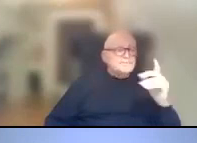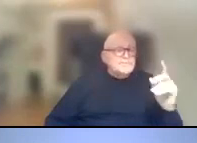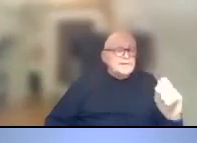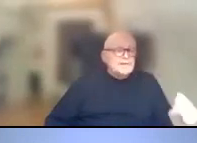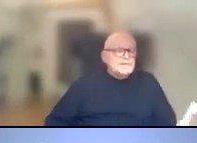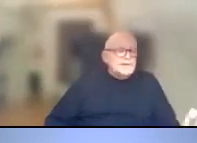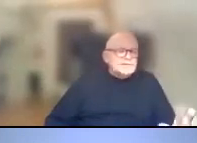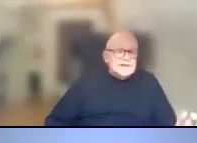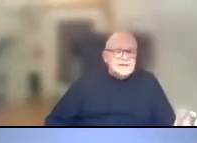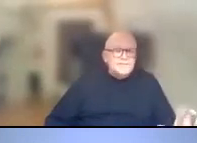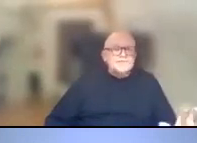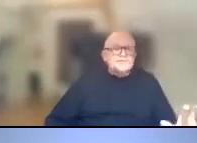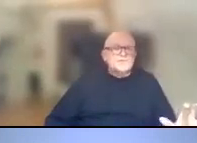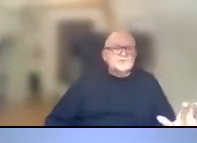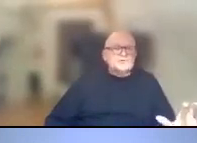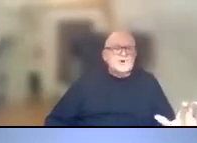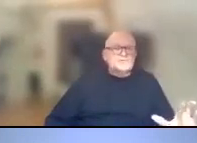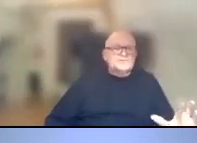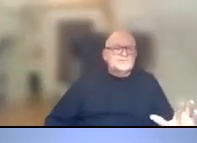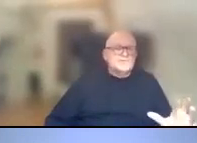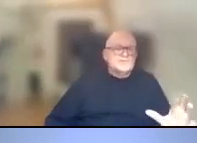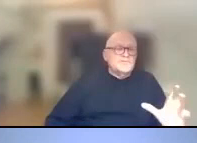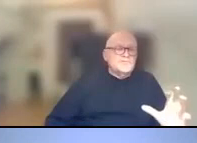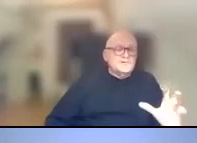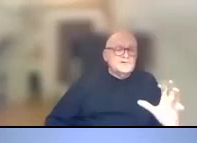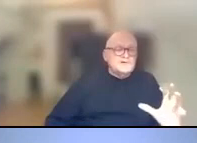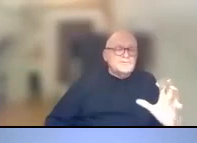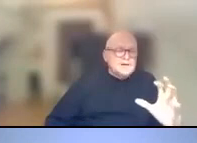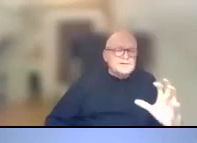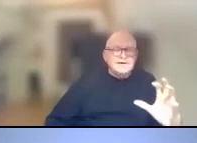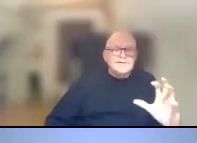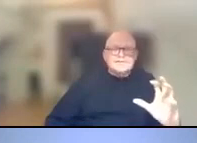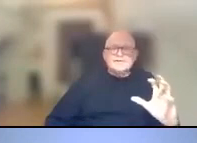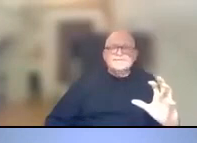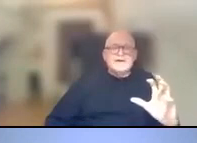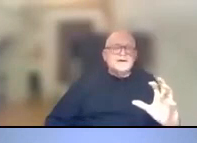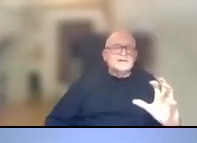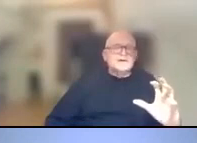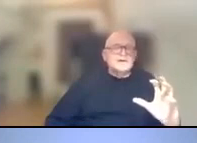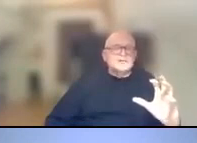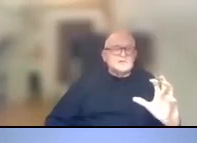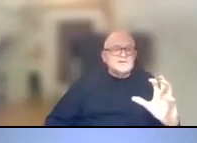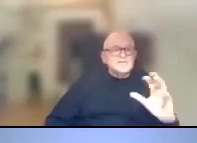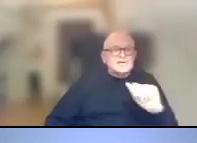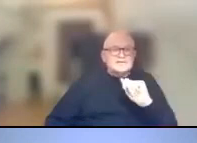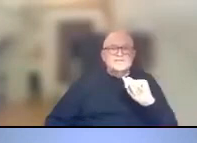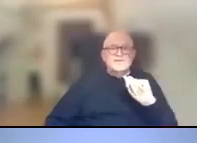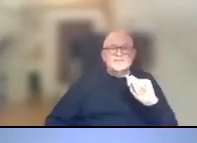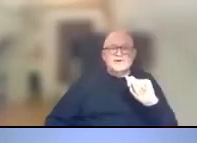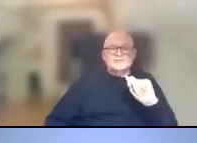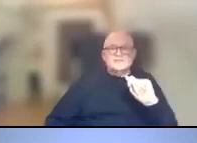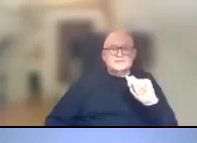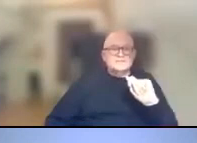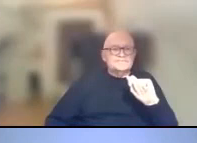Aber der Zeitpunkt des Todes kommt für die Behandler, wie sich im Nachhinein herausstellt, fast